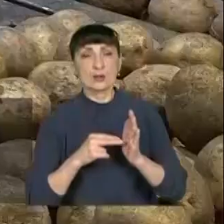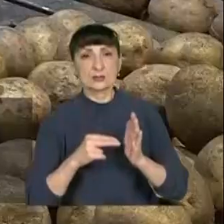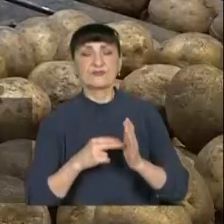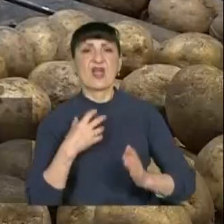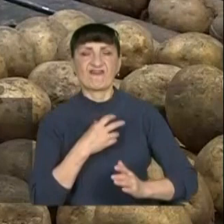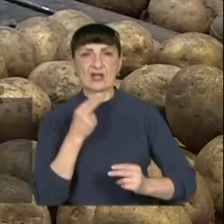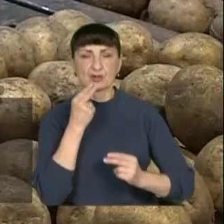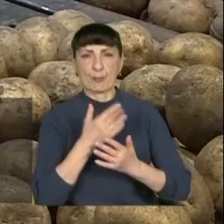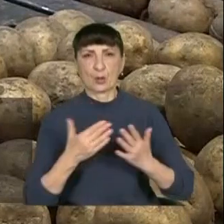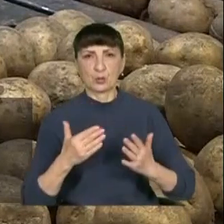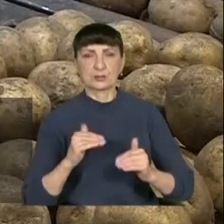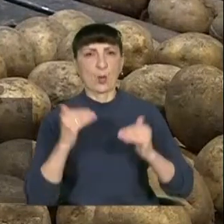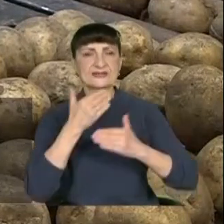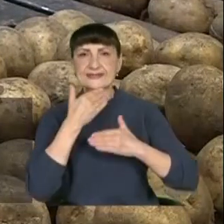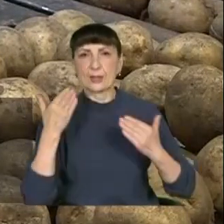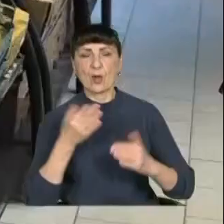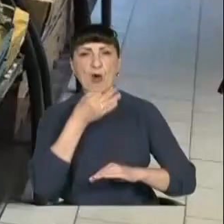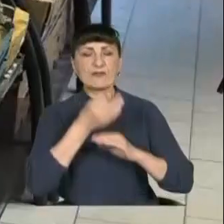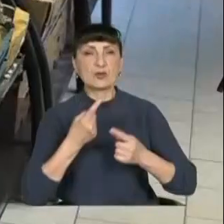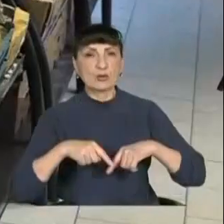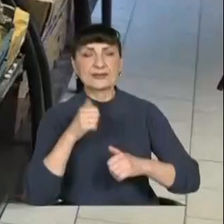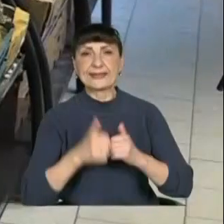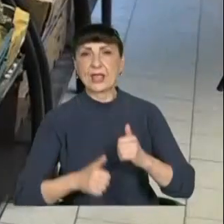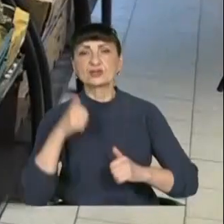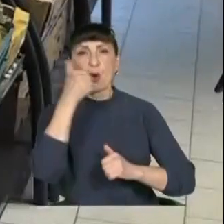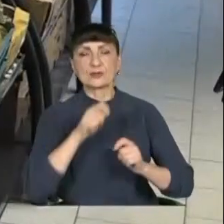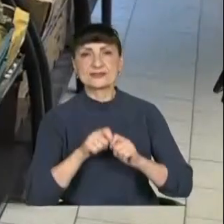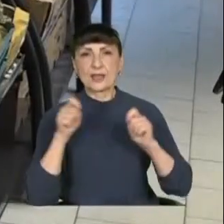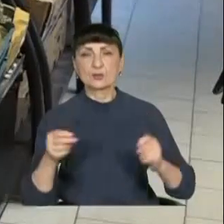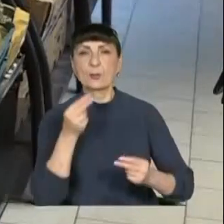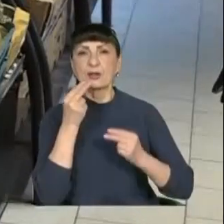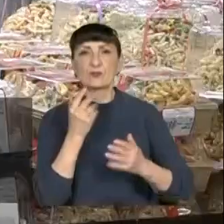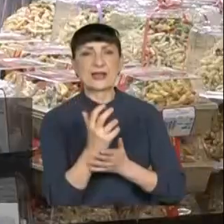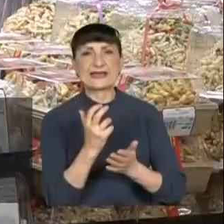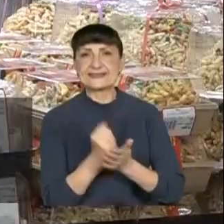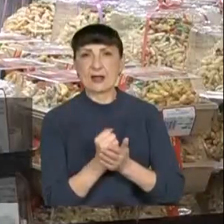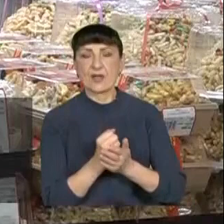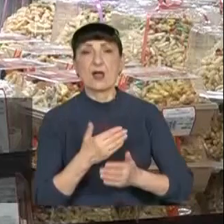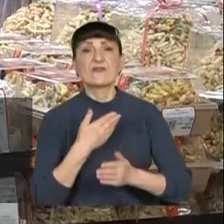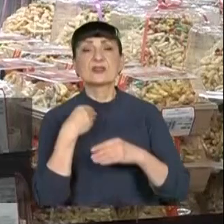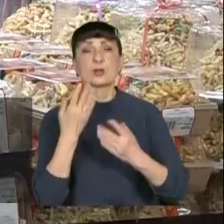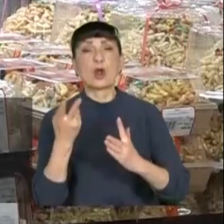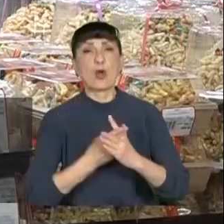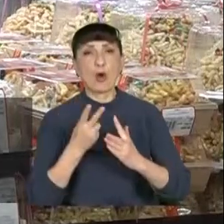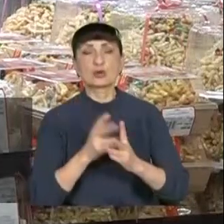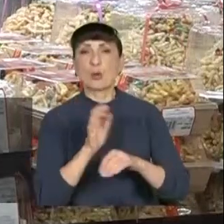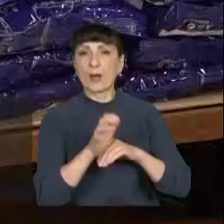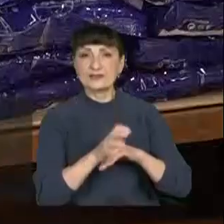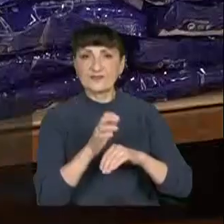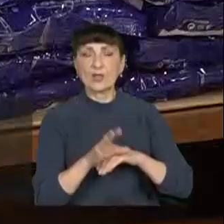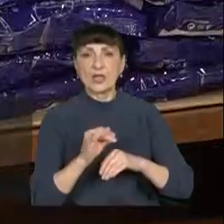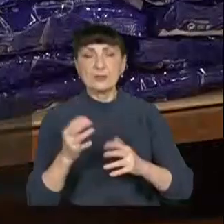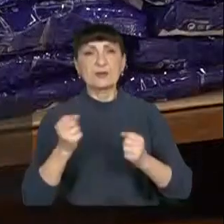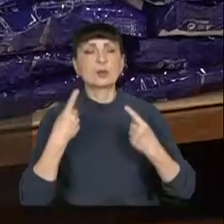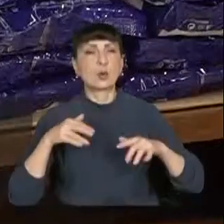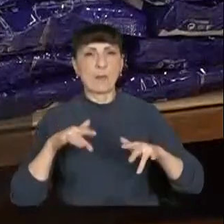значимые продукты. Для этого ответственные организации ежегодно создают продовольственные резервы, выдают льготы производителям и принимают другие